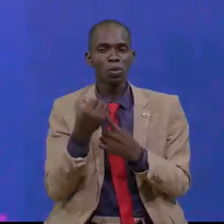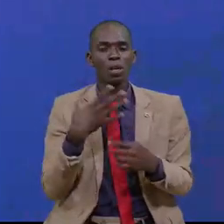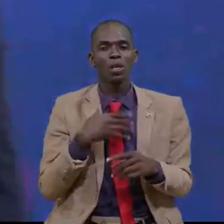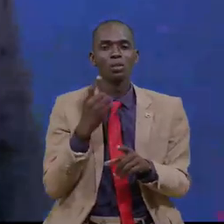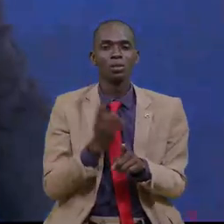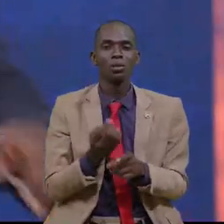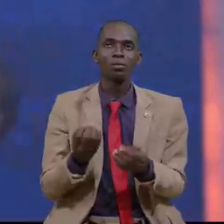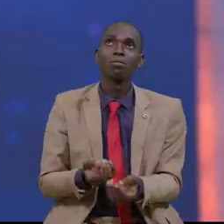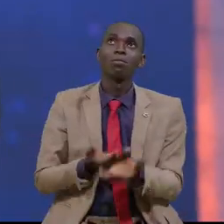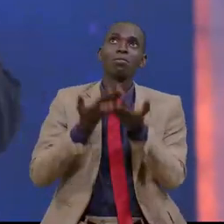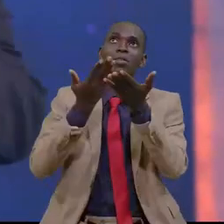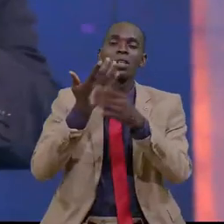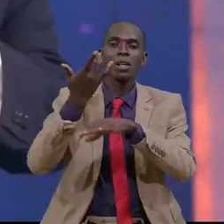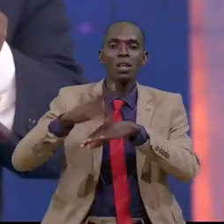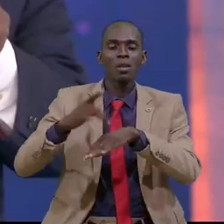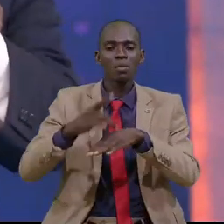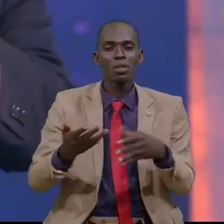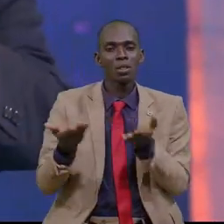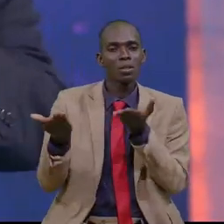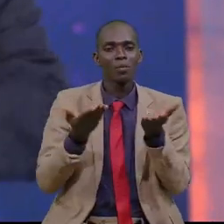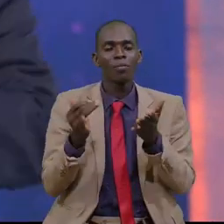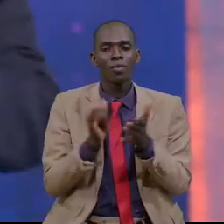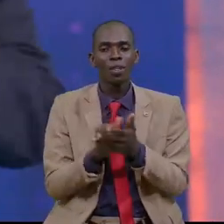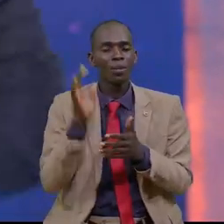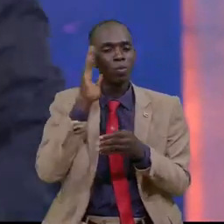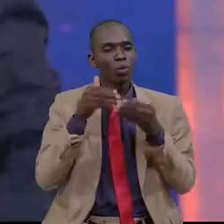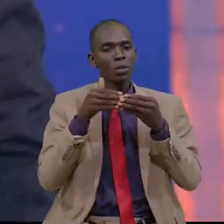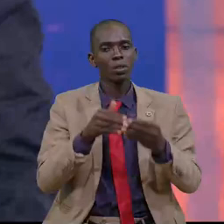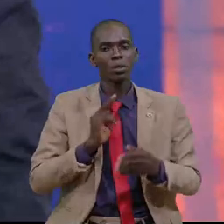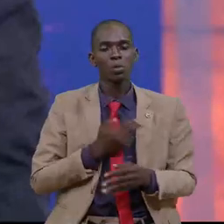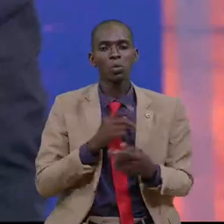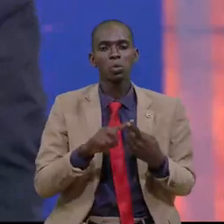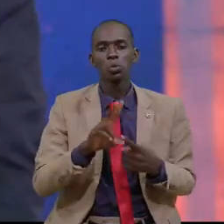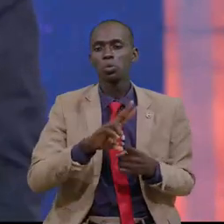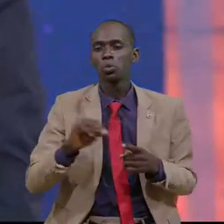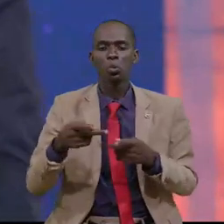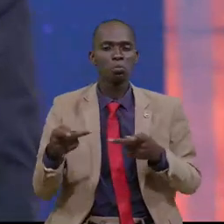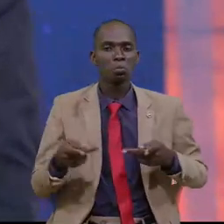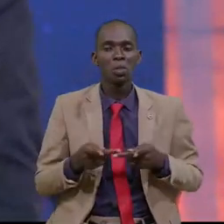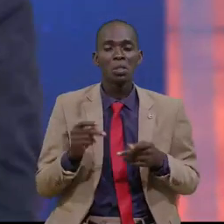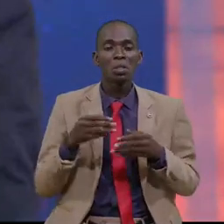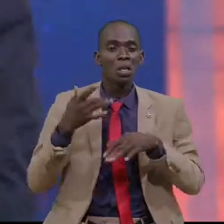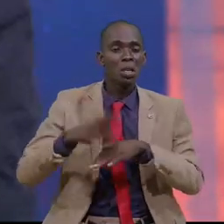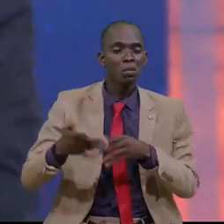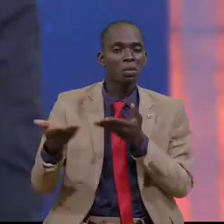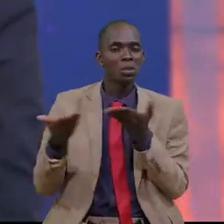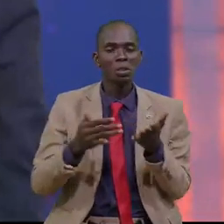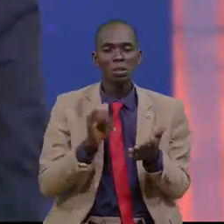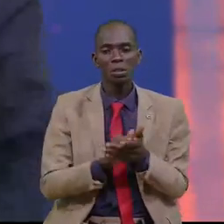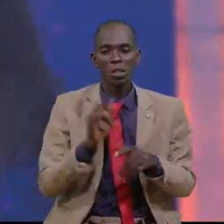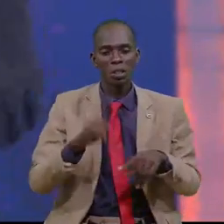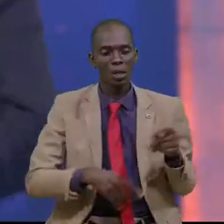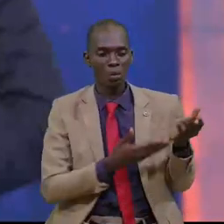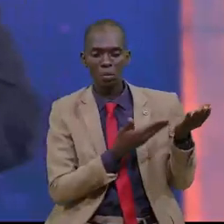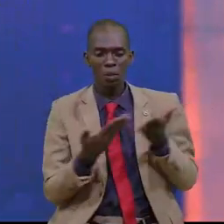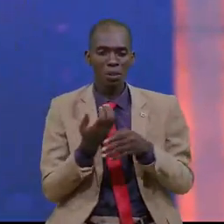d'offrir, rendre des services vides qui ne nous mènent nulle part, des services vides qui n'apportent pas